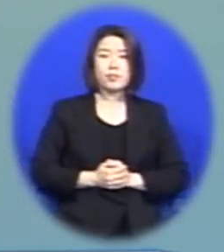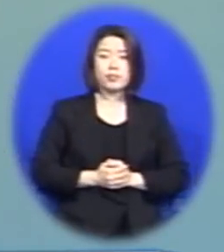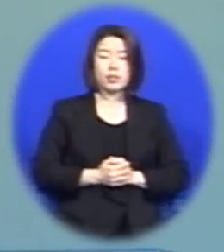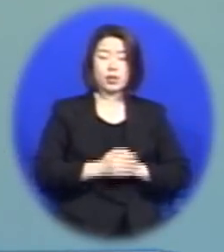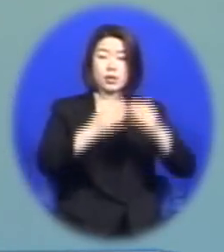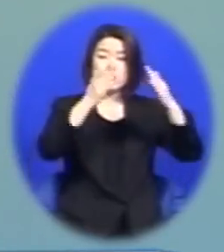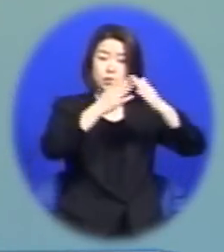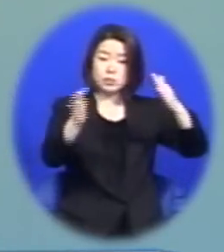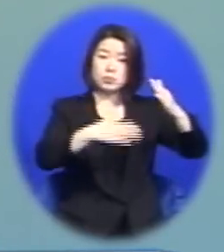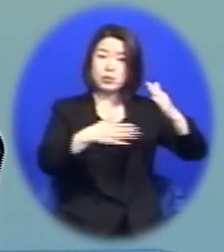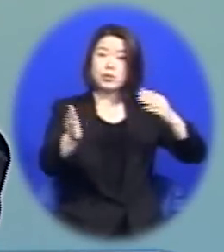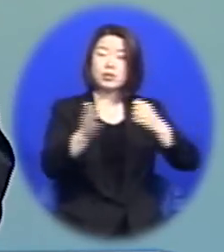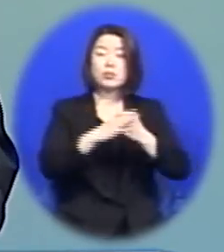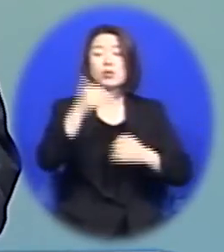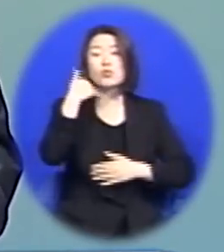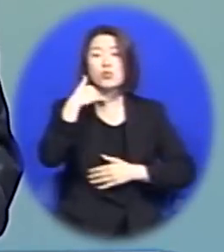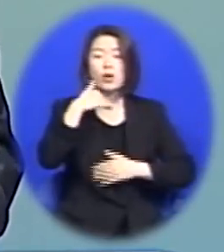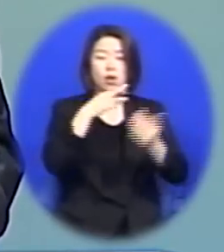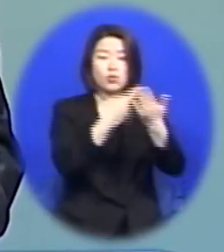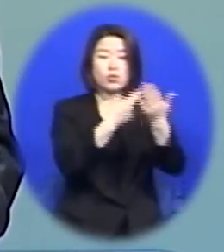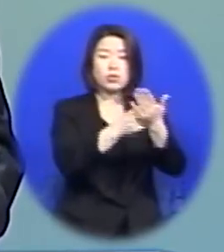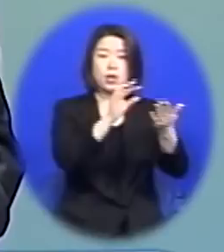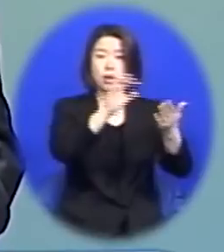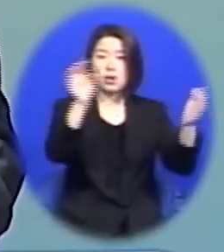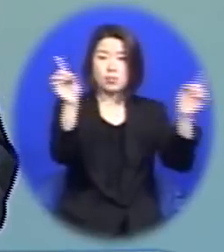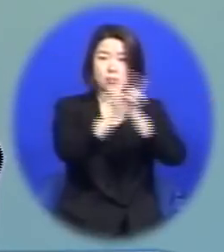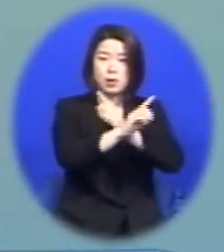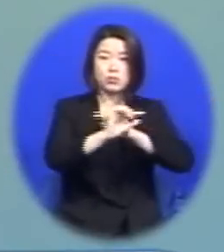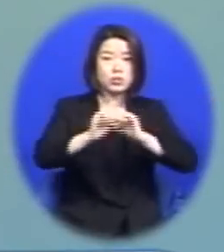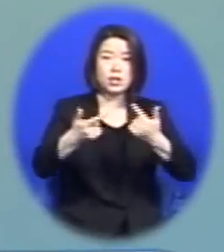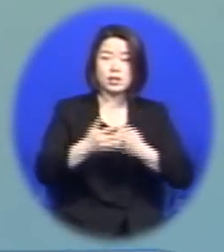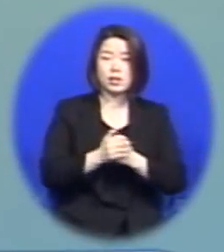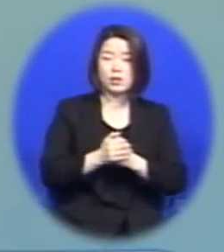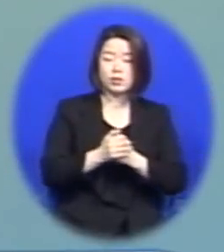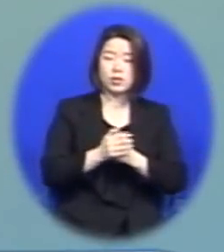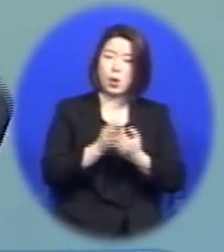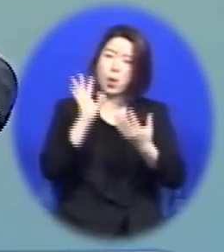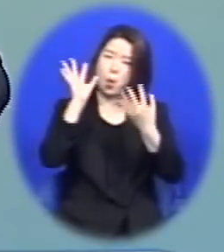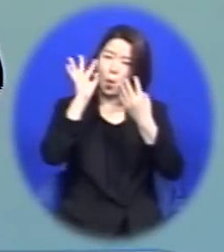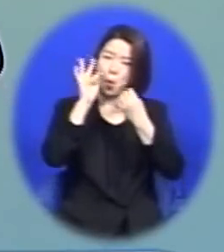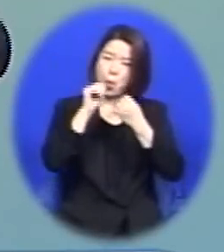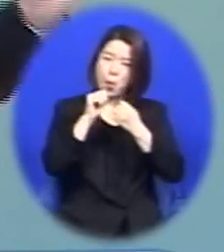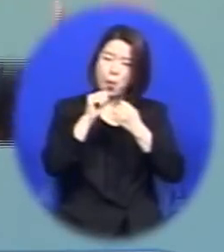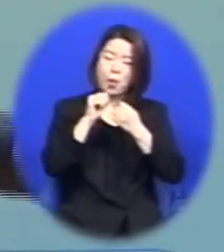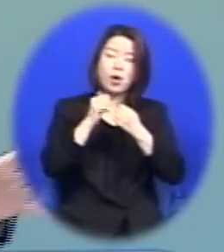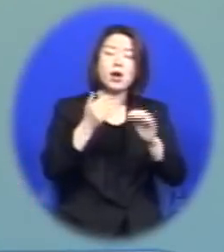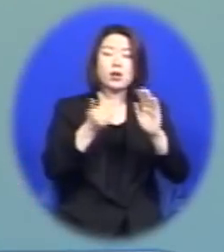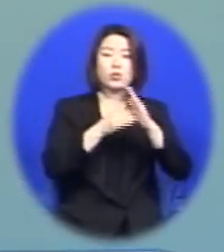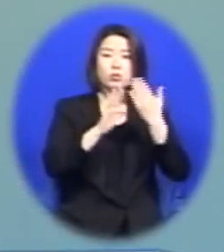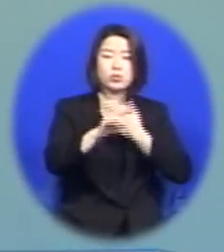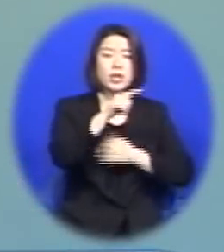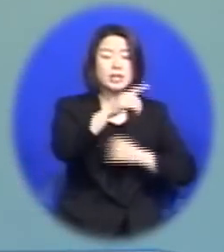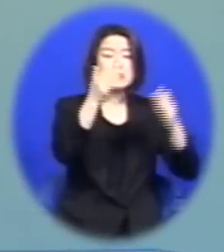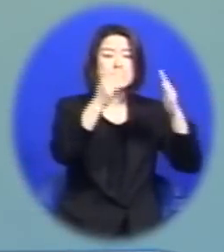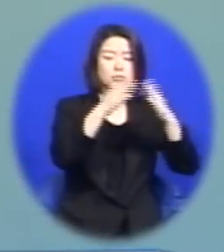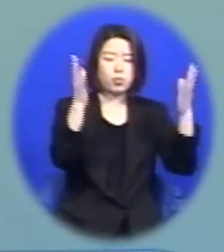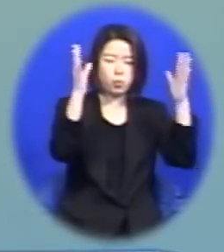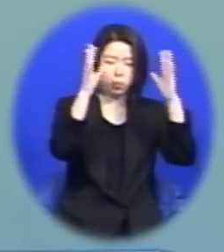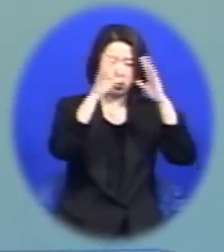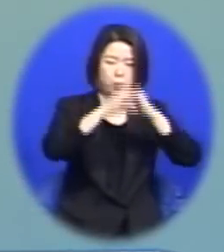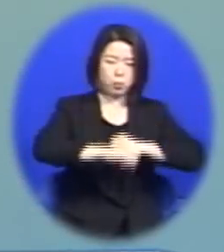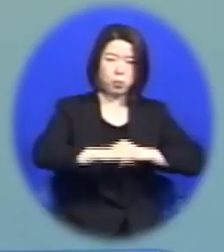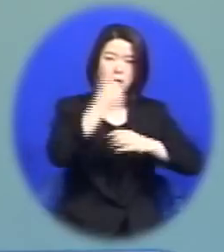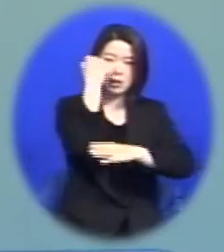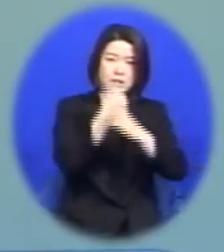빈집 이니까 누가 유리 짬 갈지 않죠 그리고 얼마 지나지 않으면 그 집안을 완전히 폐허가 된 다는